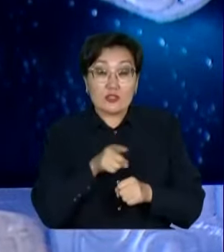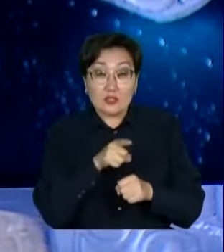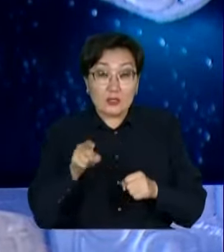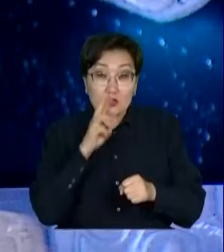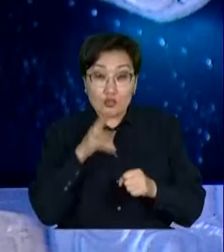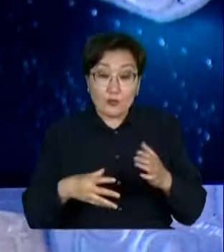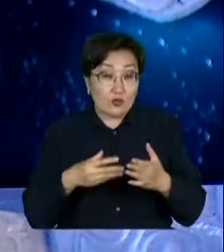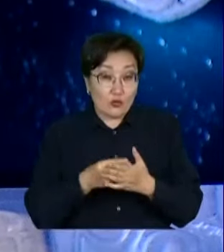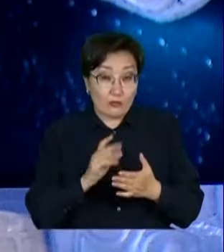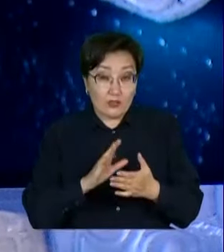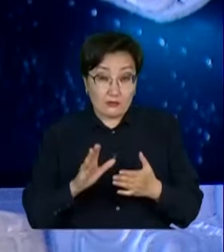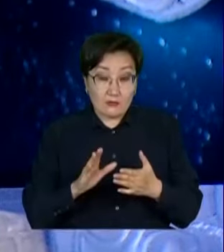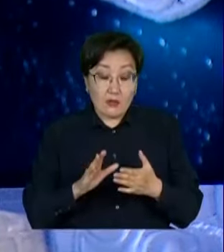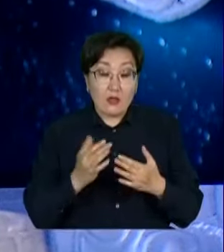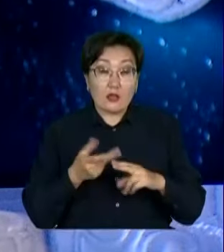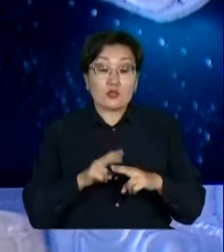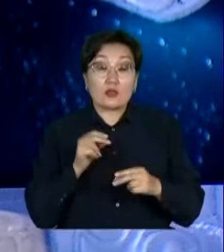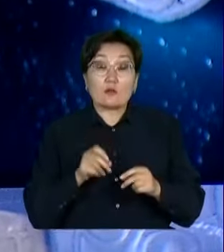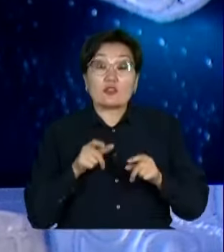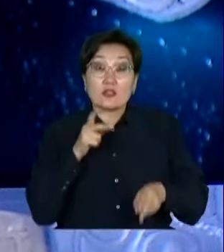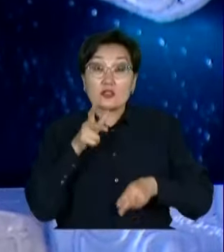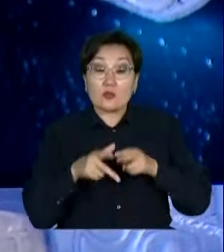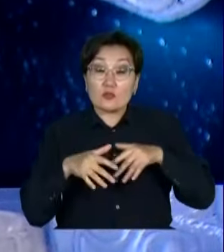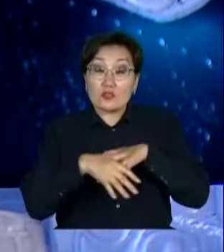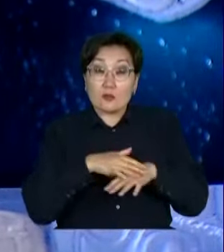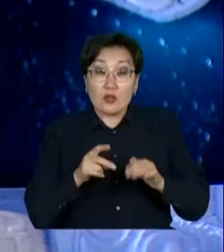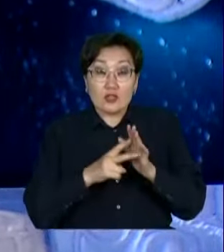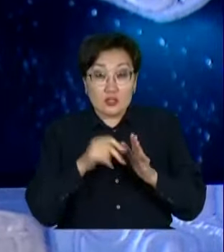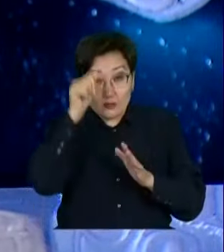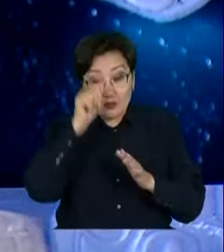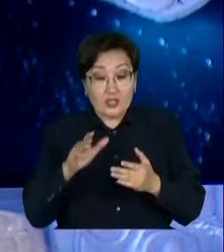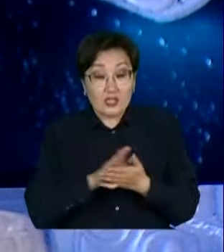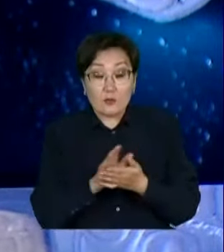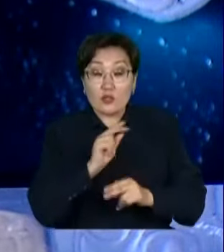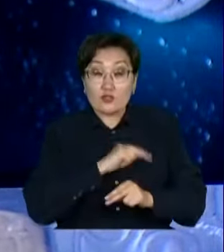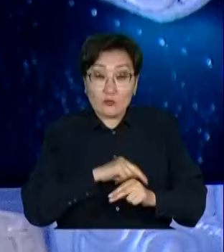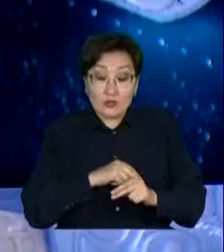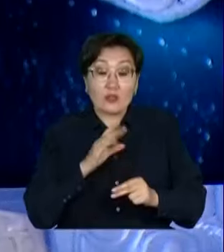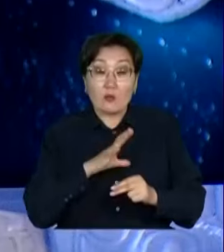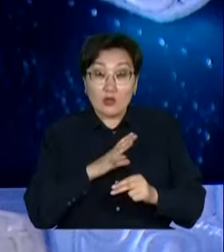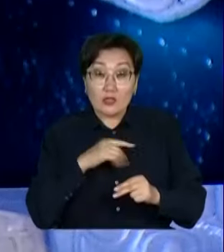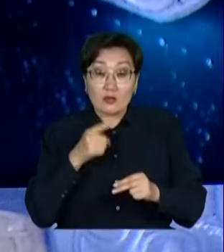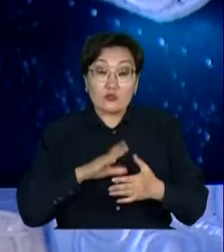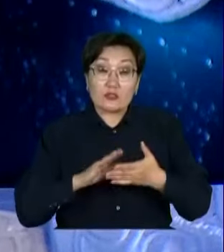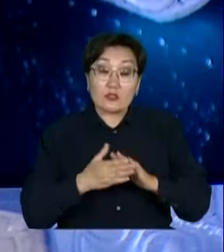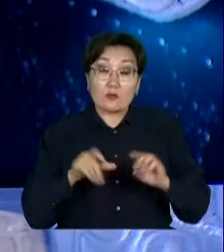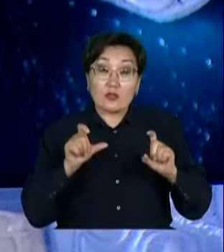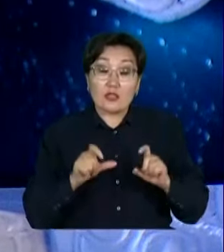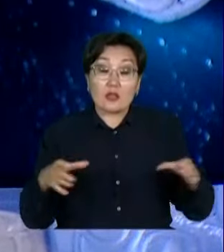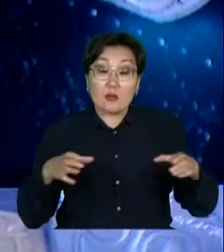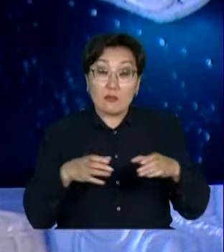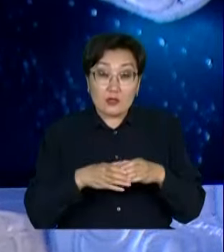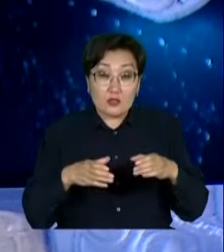жалақы берілмей келген екен. Осыған наразы болған бұқара 7 ай бойы тегін жұмыс істегендерін айтады. Ал келісім шартқа отырған